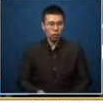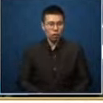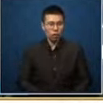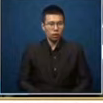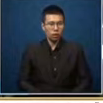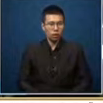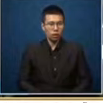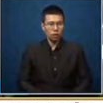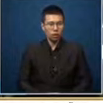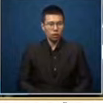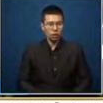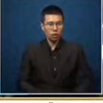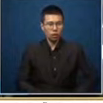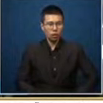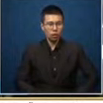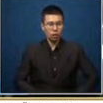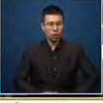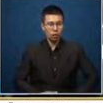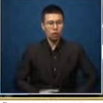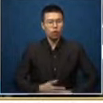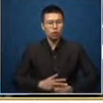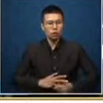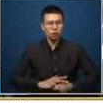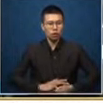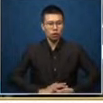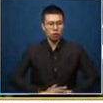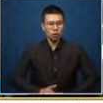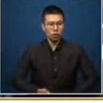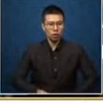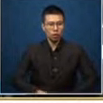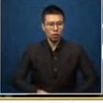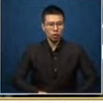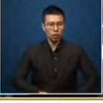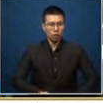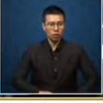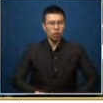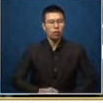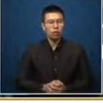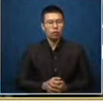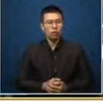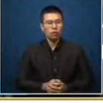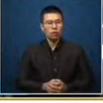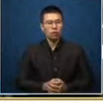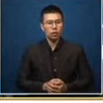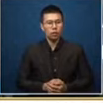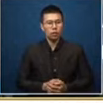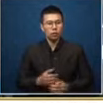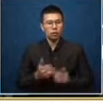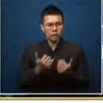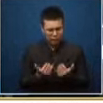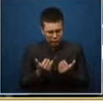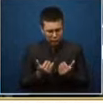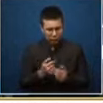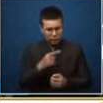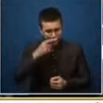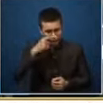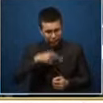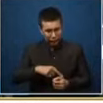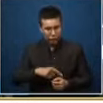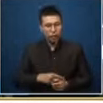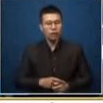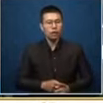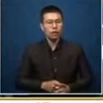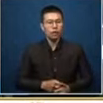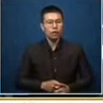เหตุการณ์ในระยะนี้นะครับเพราะว่าระยะนี้เนี่ยประเทศไทยของเราเนี่ย